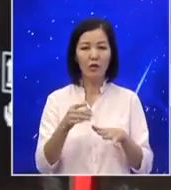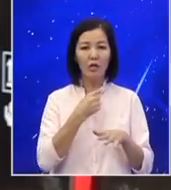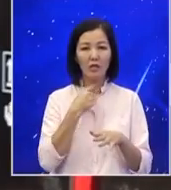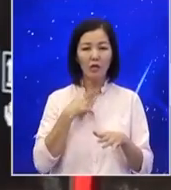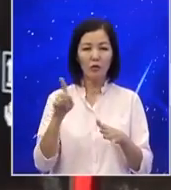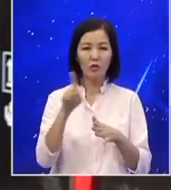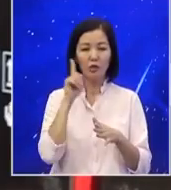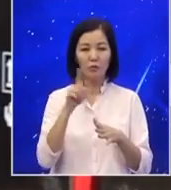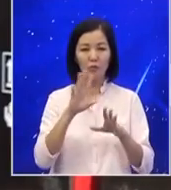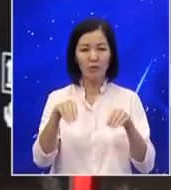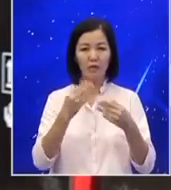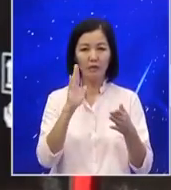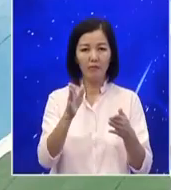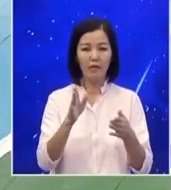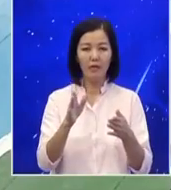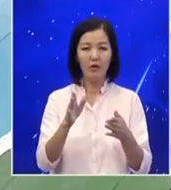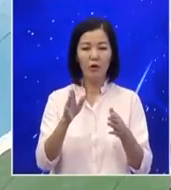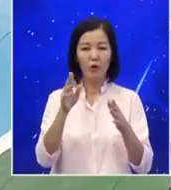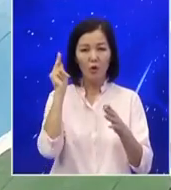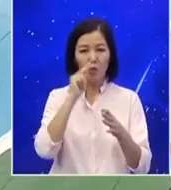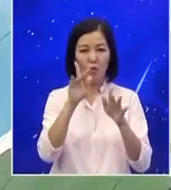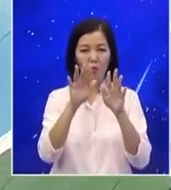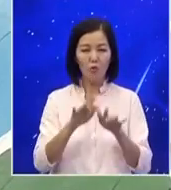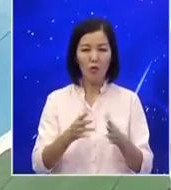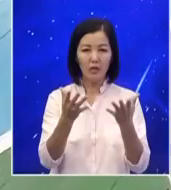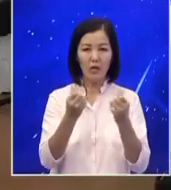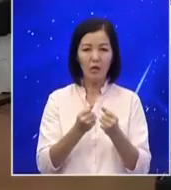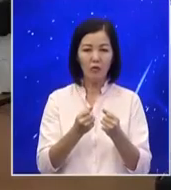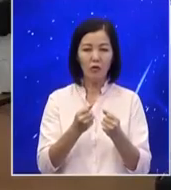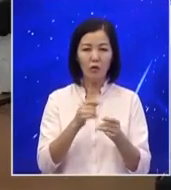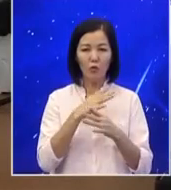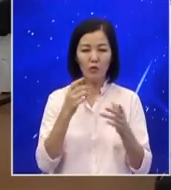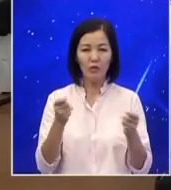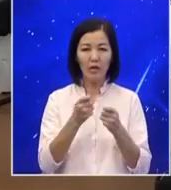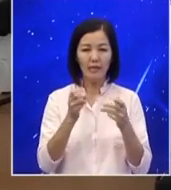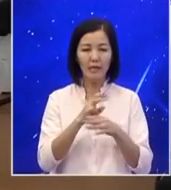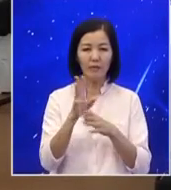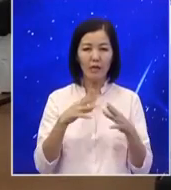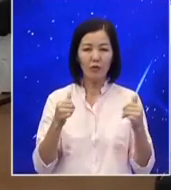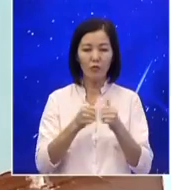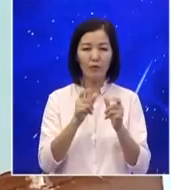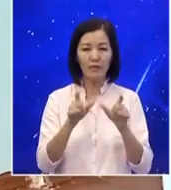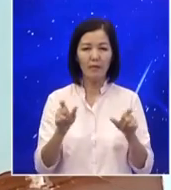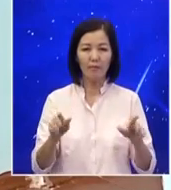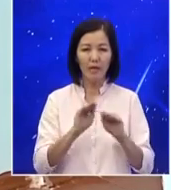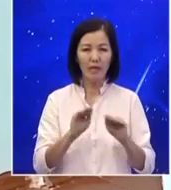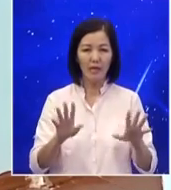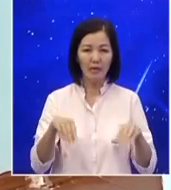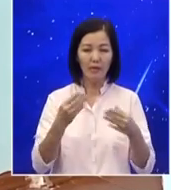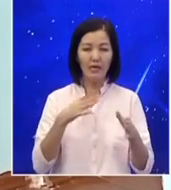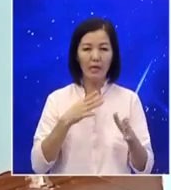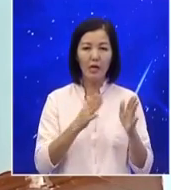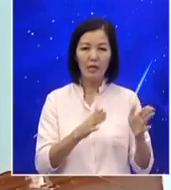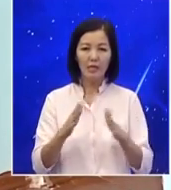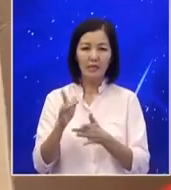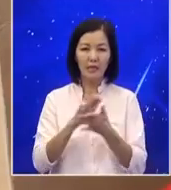орталығының жасөспірімдеріне таратылып берілмек. Оқу құрылғыларын алушылардың дені аз қамтылған отбасылары болмақ. Бұл жұмыстар